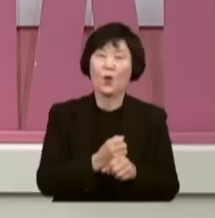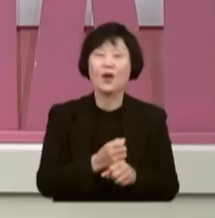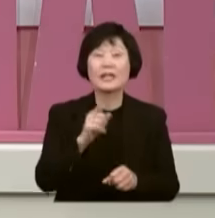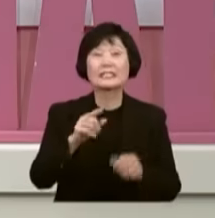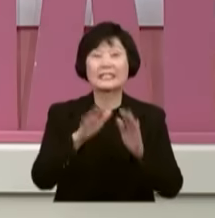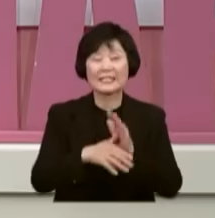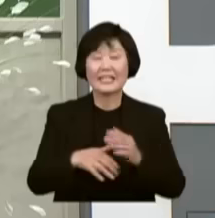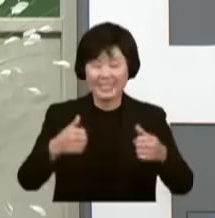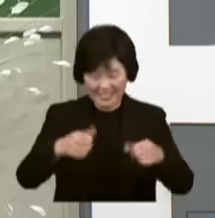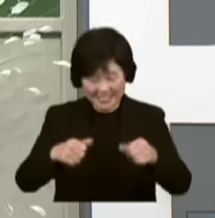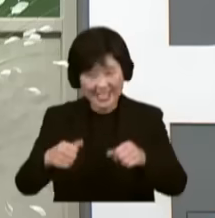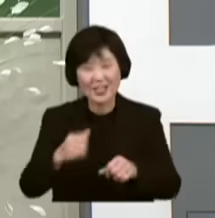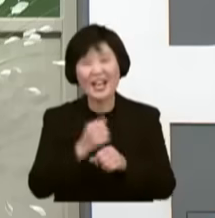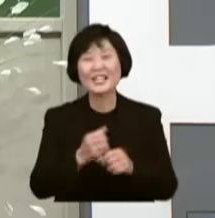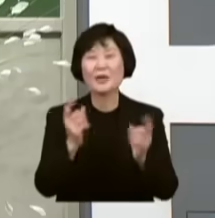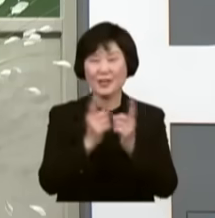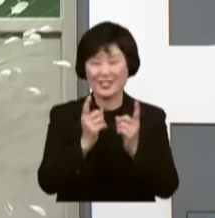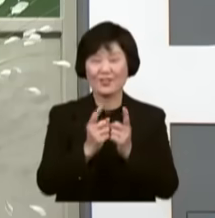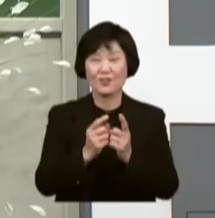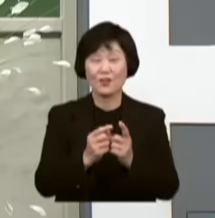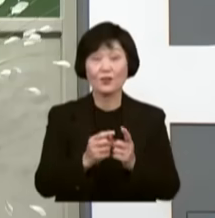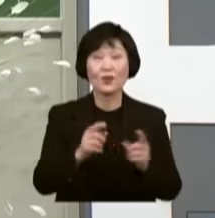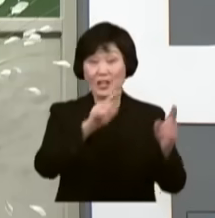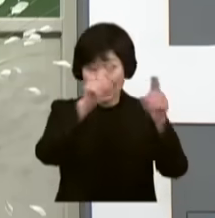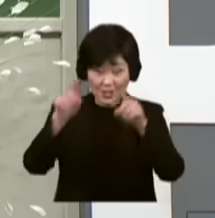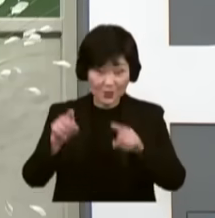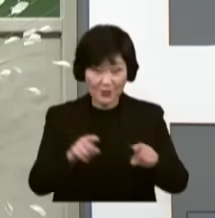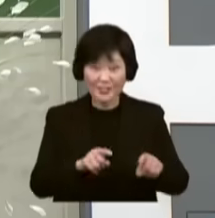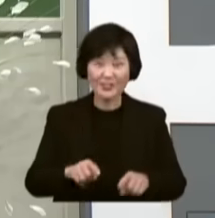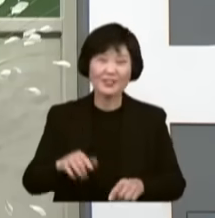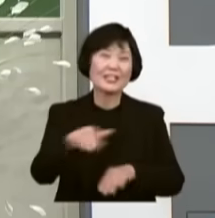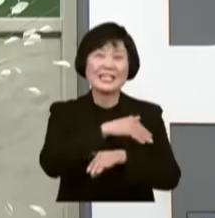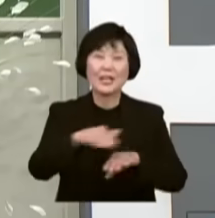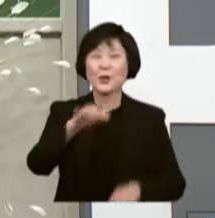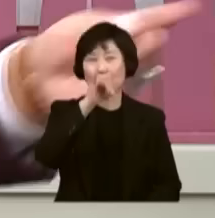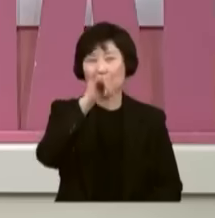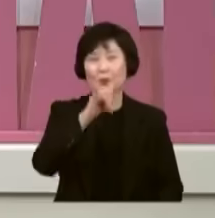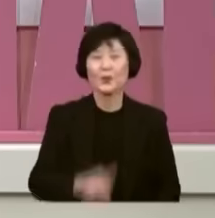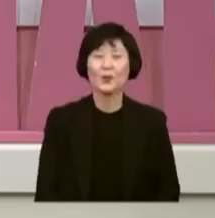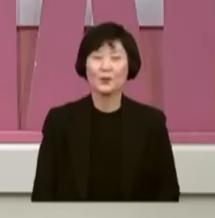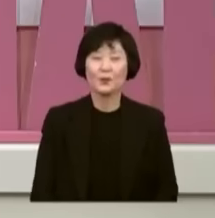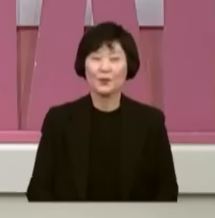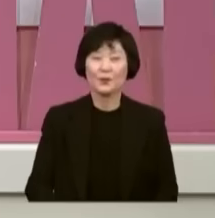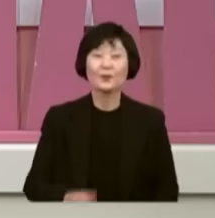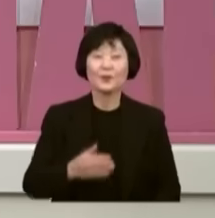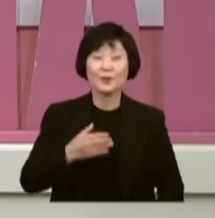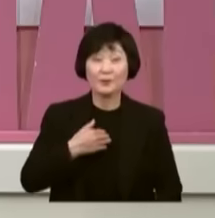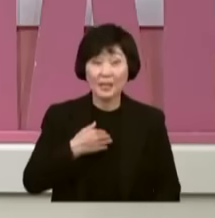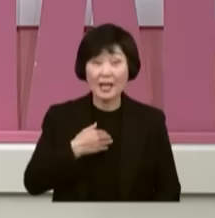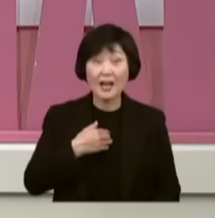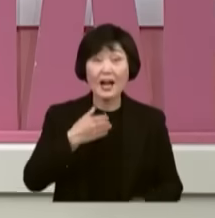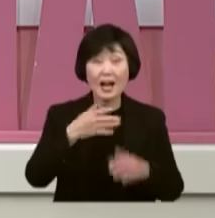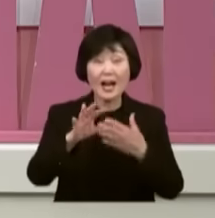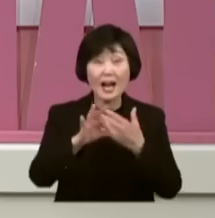거죠. 네, 대단하세요. 간증집회도 전국적으로 다 다니시고. 근데 내가 가면 다음 주에는 집사님이 오시고 또